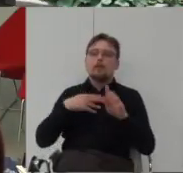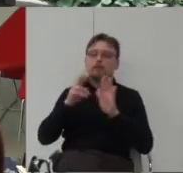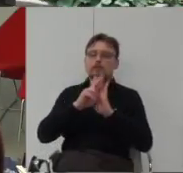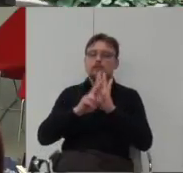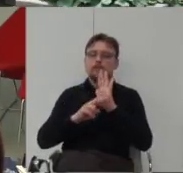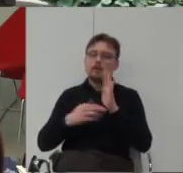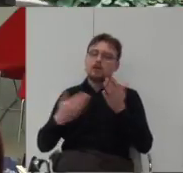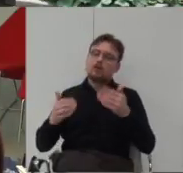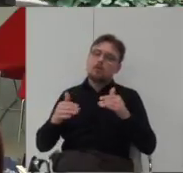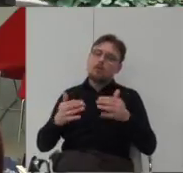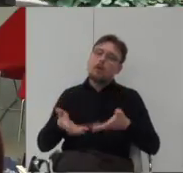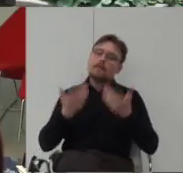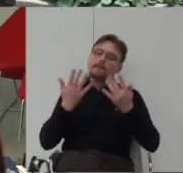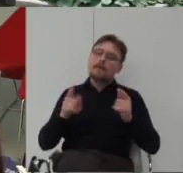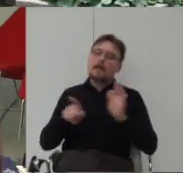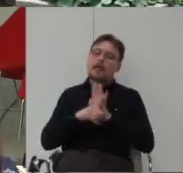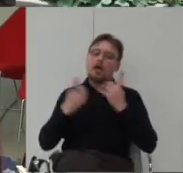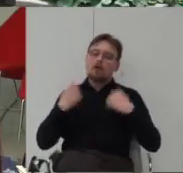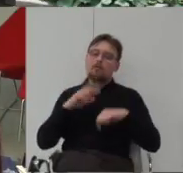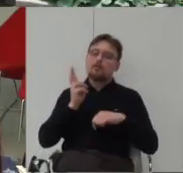miejskich ogrodników, od